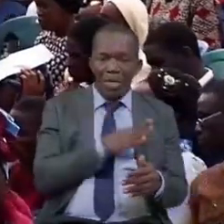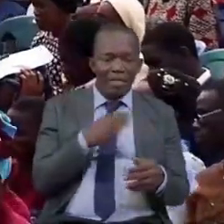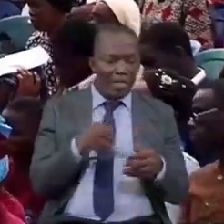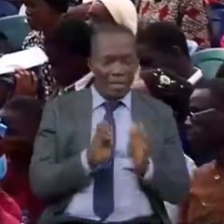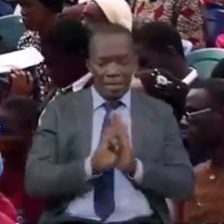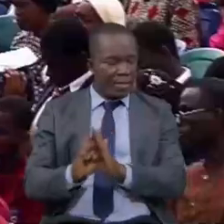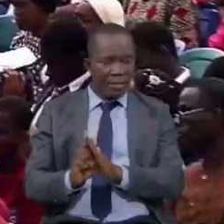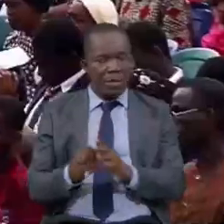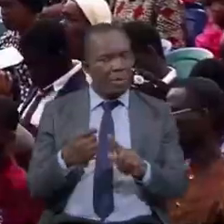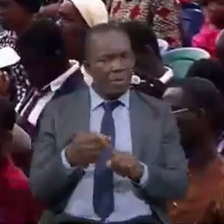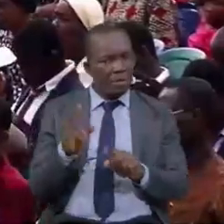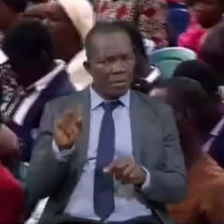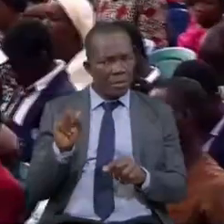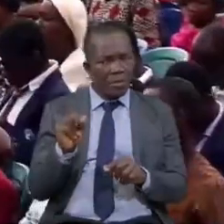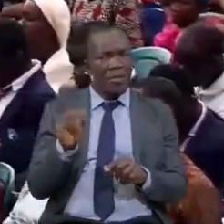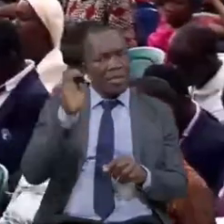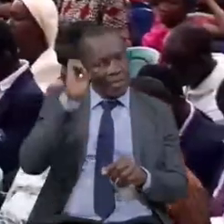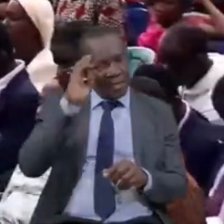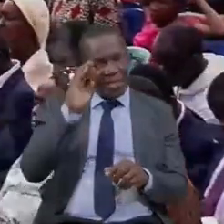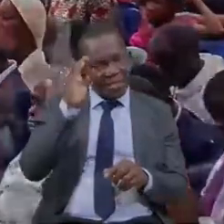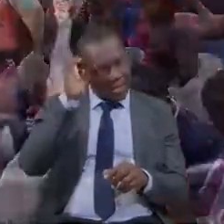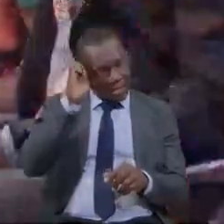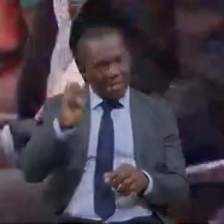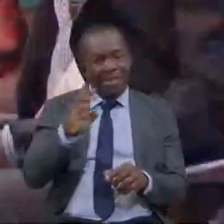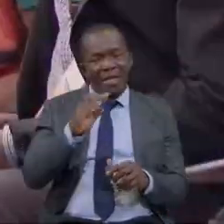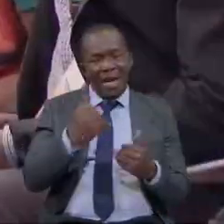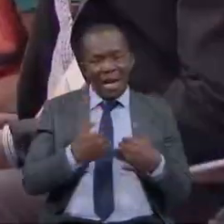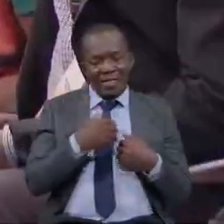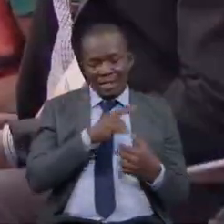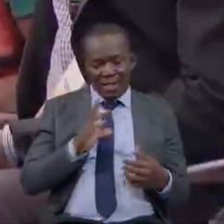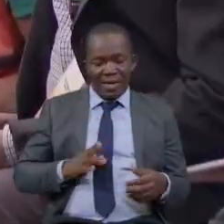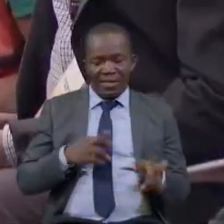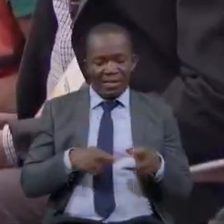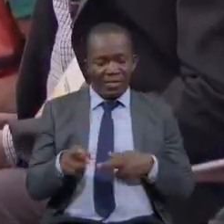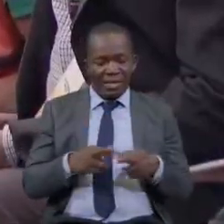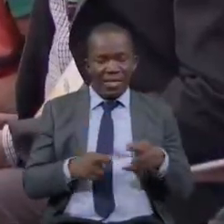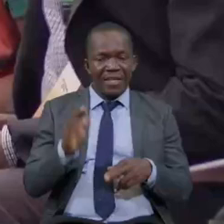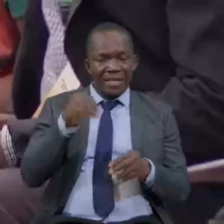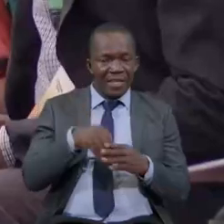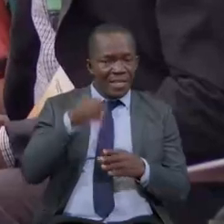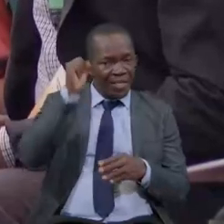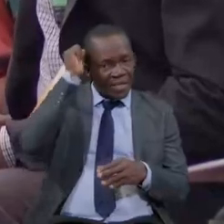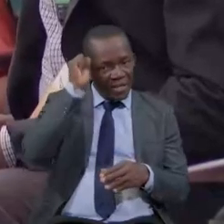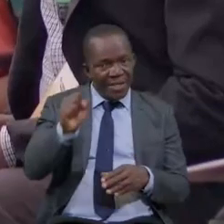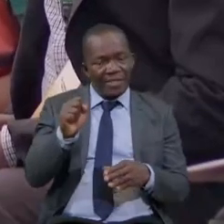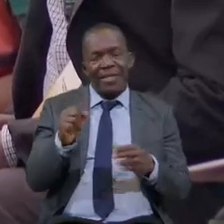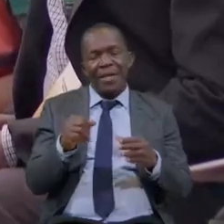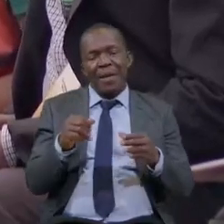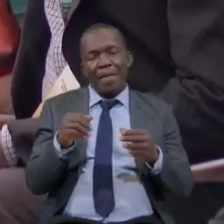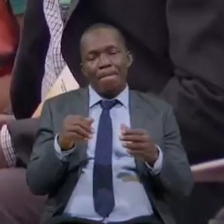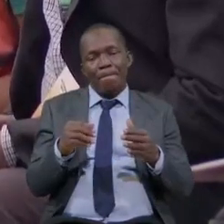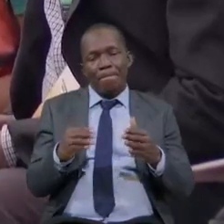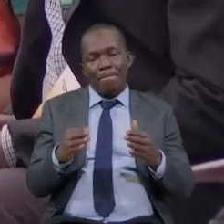son tempérament. Christ règne dans son comportement. Christ règne dans